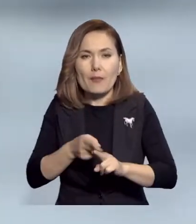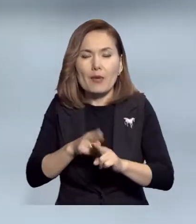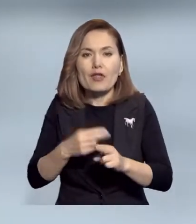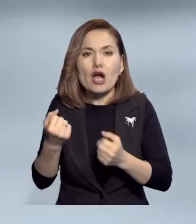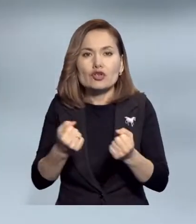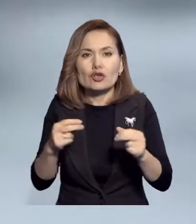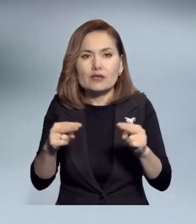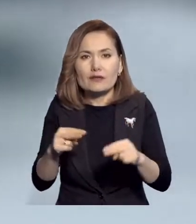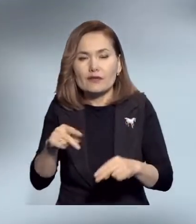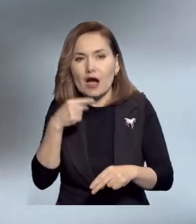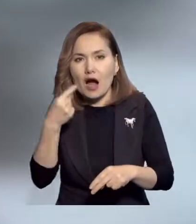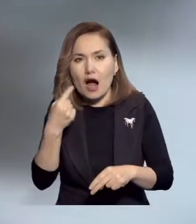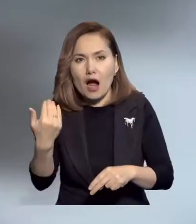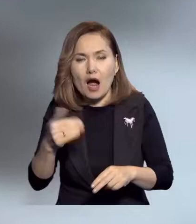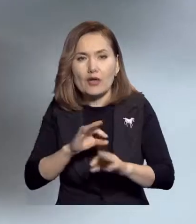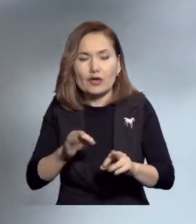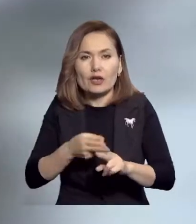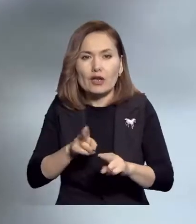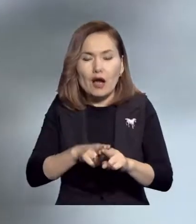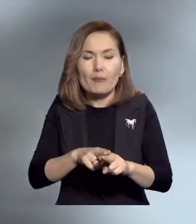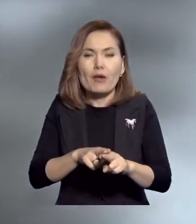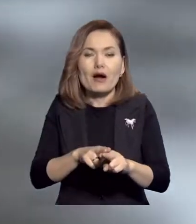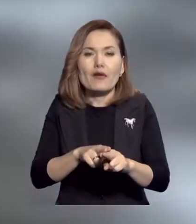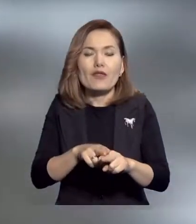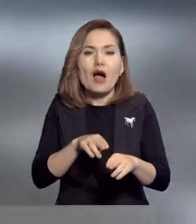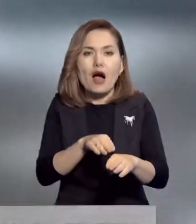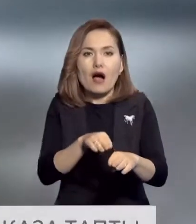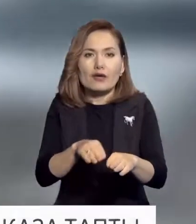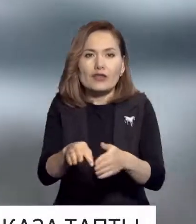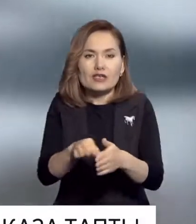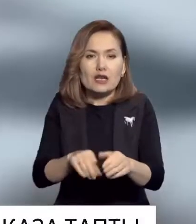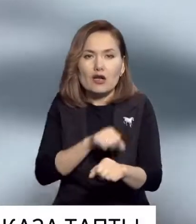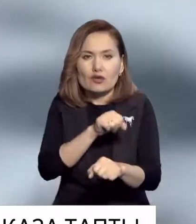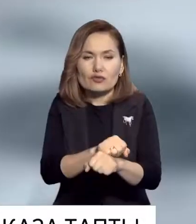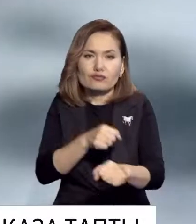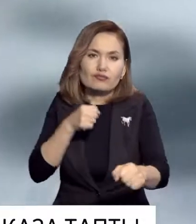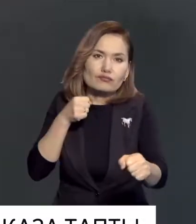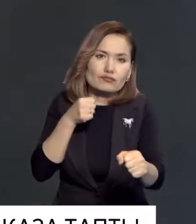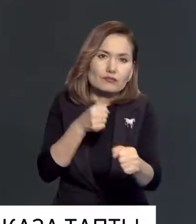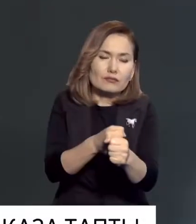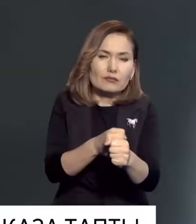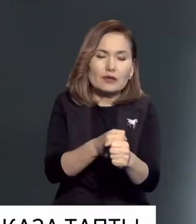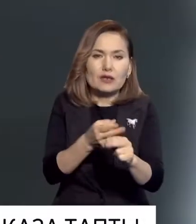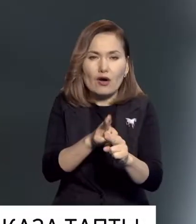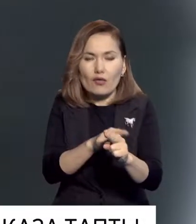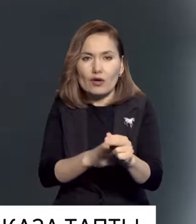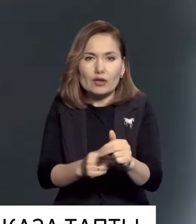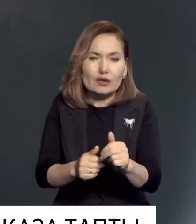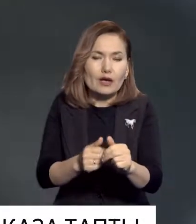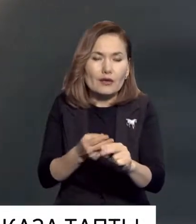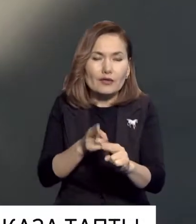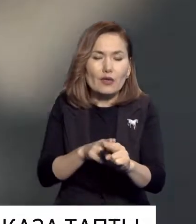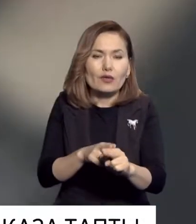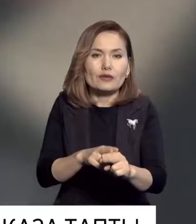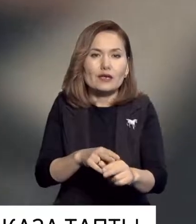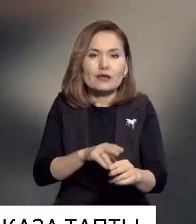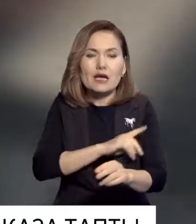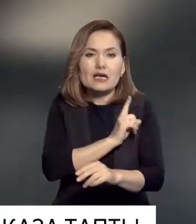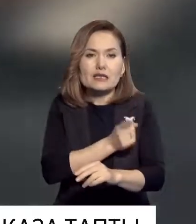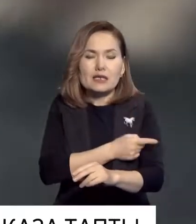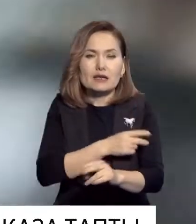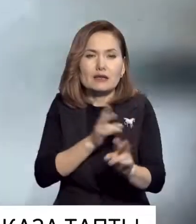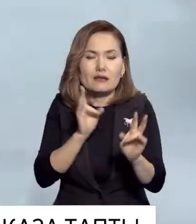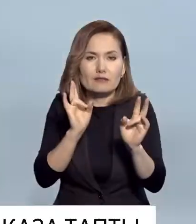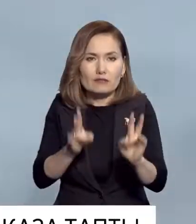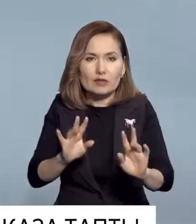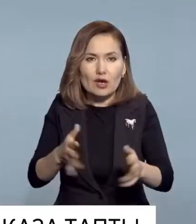айтуынша, алдыңғы көлік кілт тоқтаған кезде қарсы беттегі көлікке соғылудан қашып, жол жиегіне түсіп кеткен. Жолдың көктайғақ екендігі